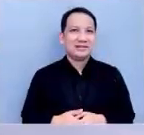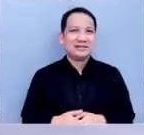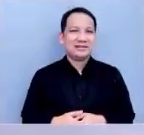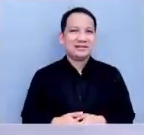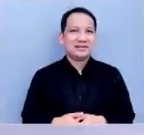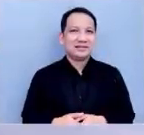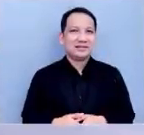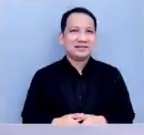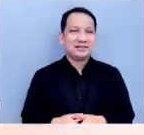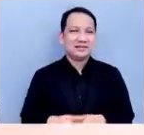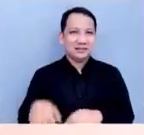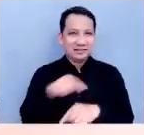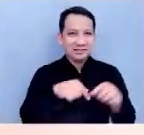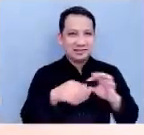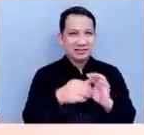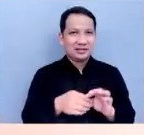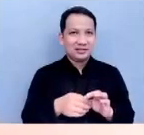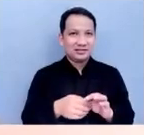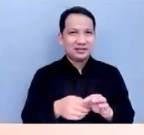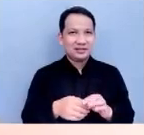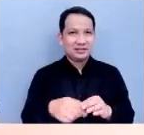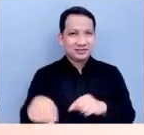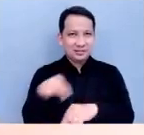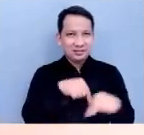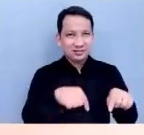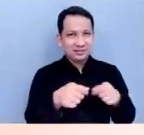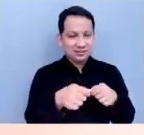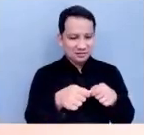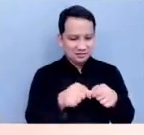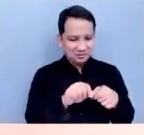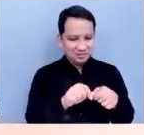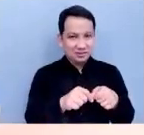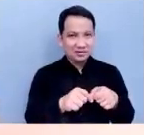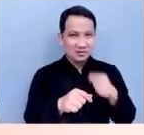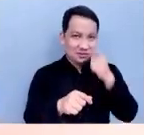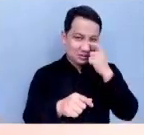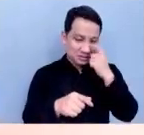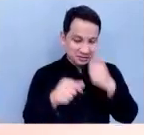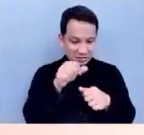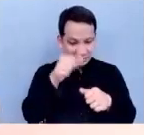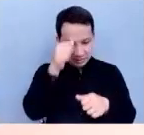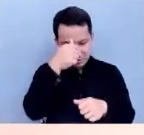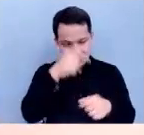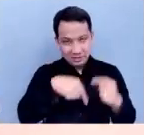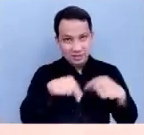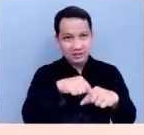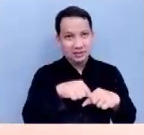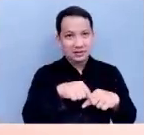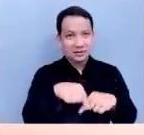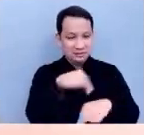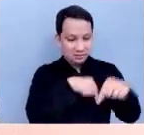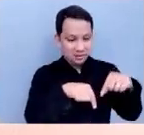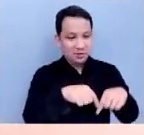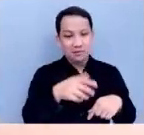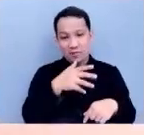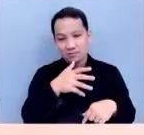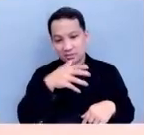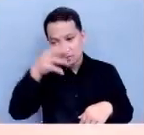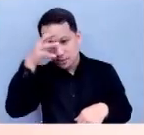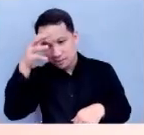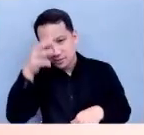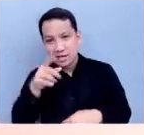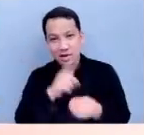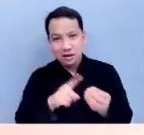Ibalik na natin sa usapang kuto. So ano-ano nga ba yung dapat na reminders natin sa mga mommy o sa mga daddy when it